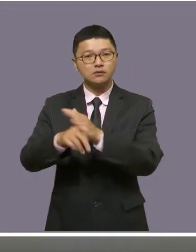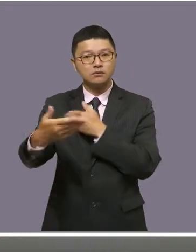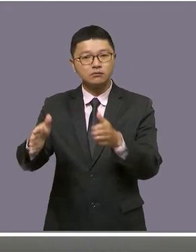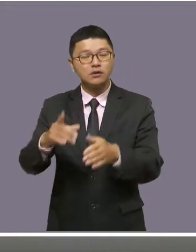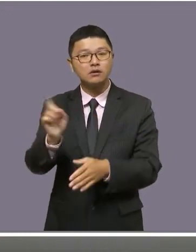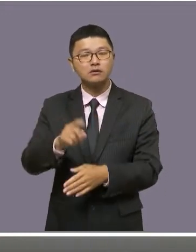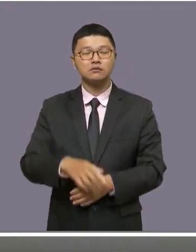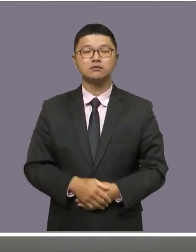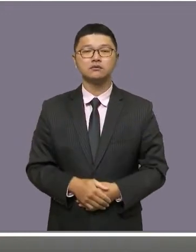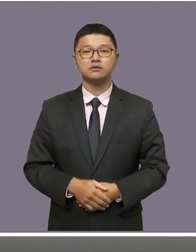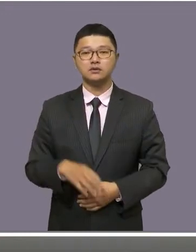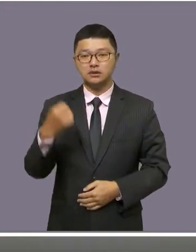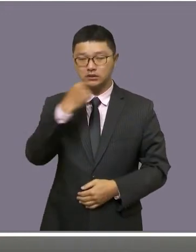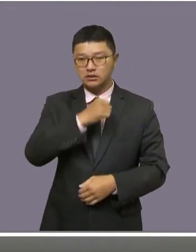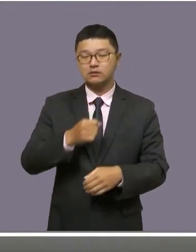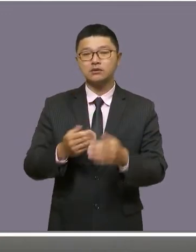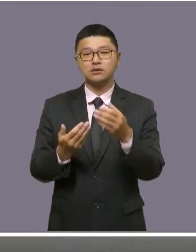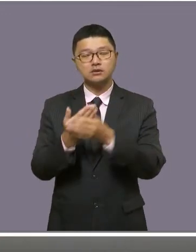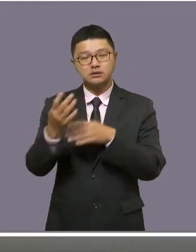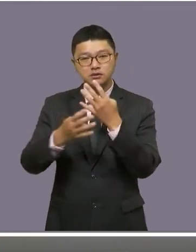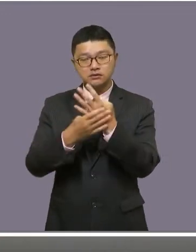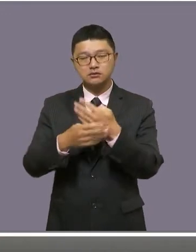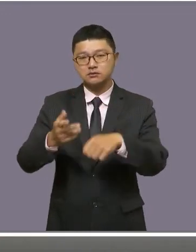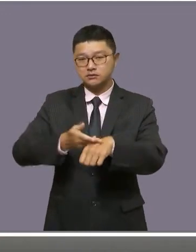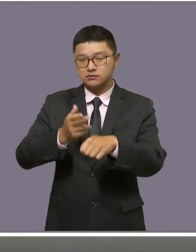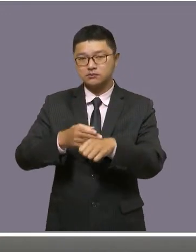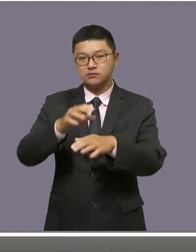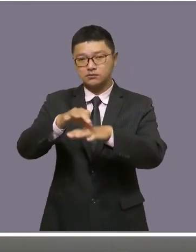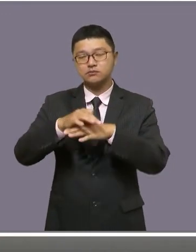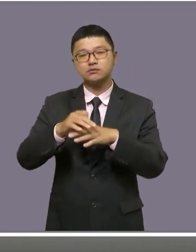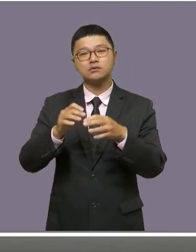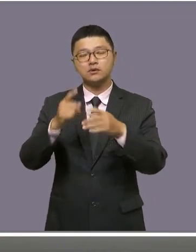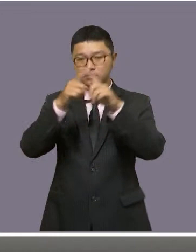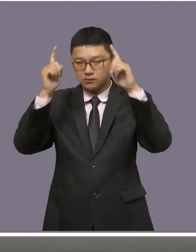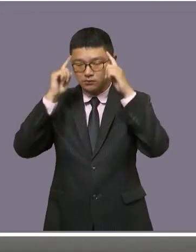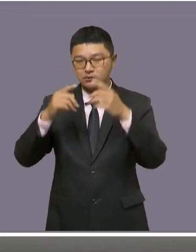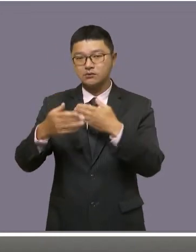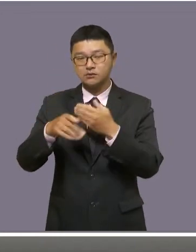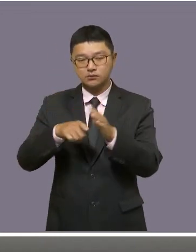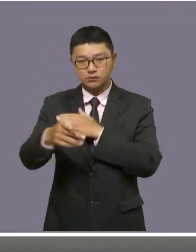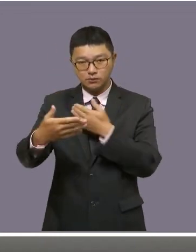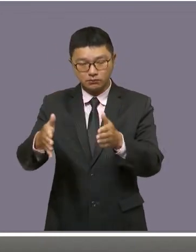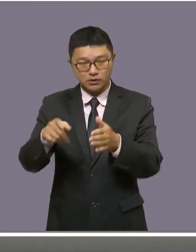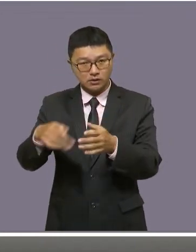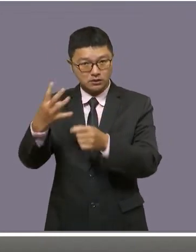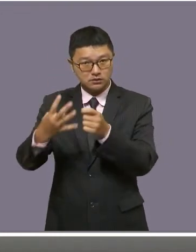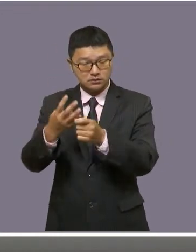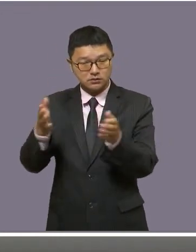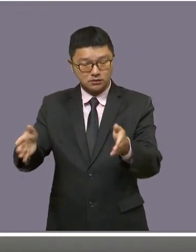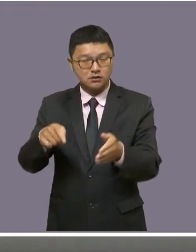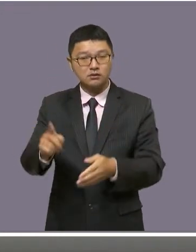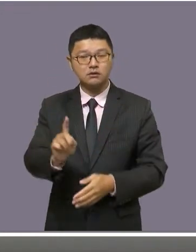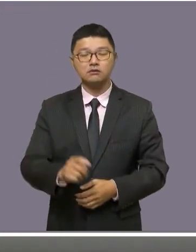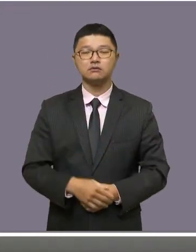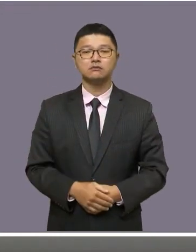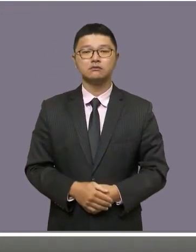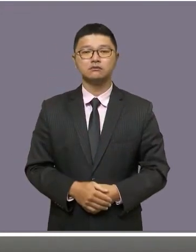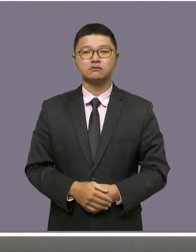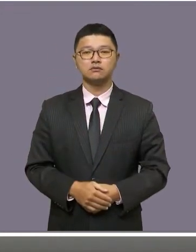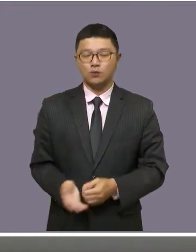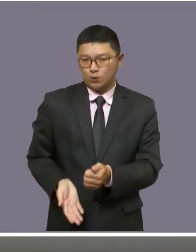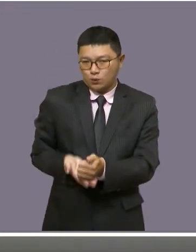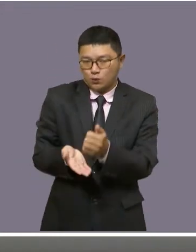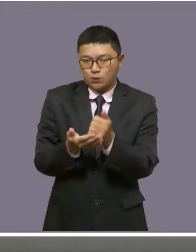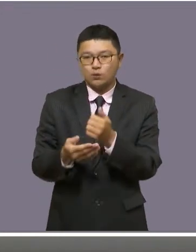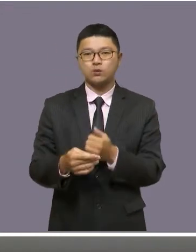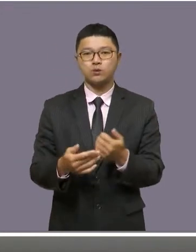是称为台湾产业技术学士班，是4年制的学士班。在这两个专班里面，我们同时鼓励